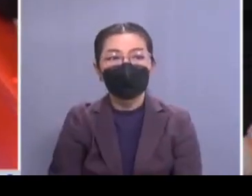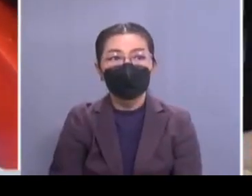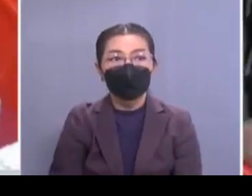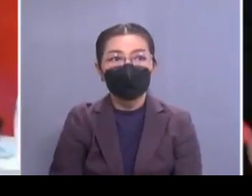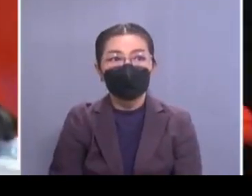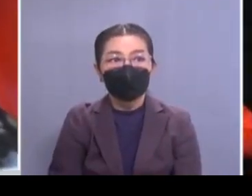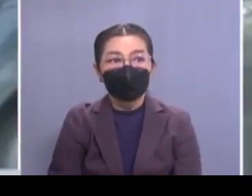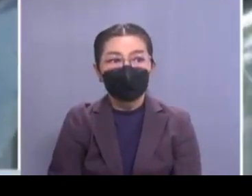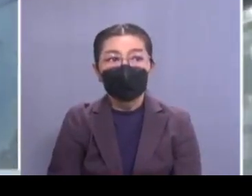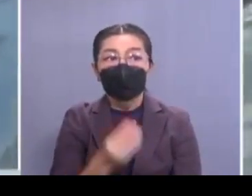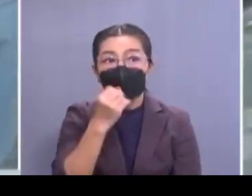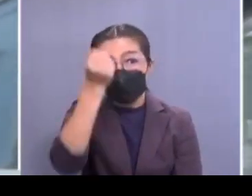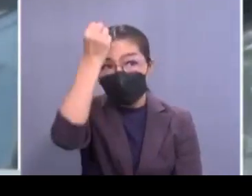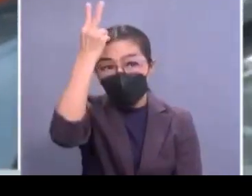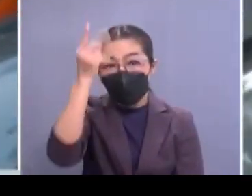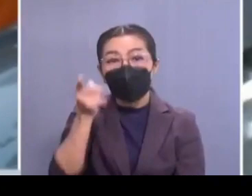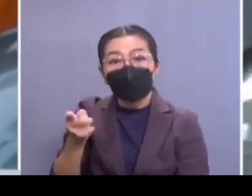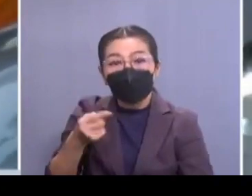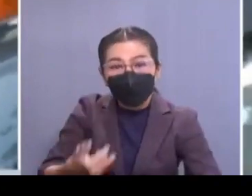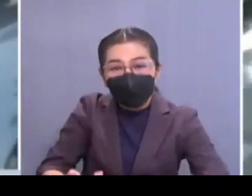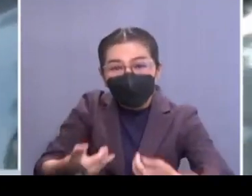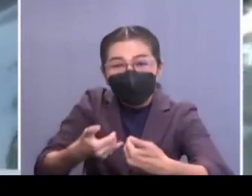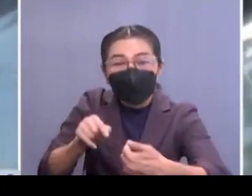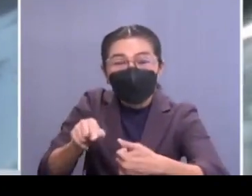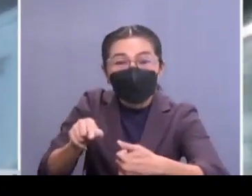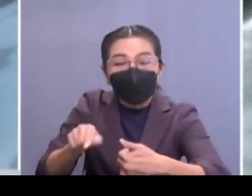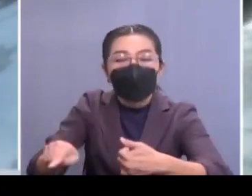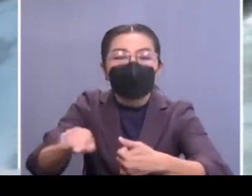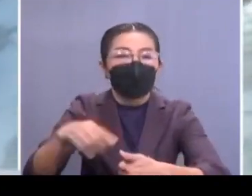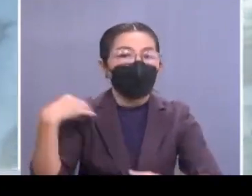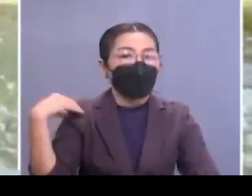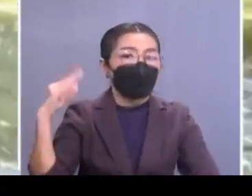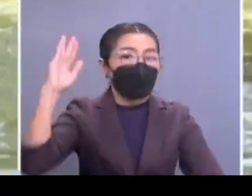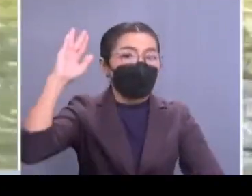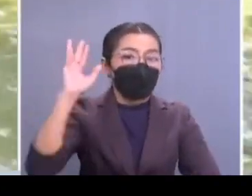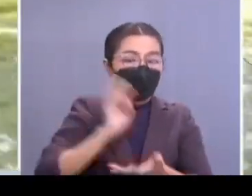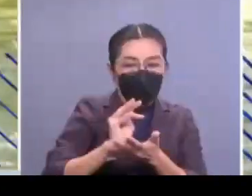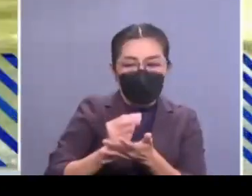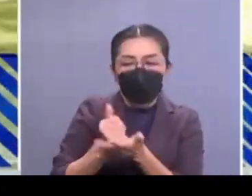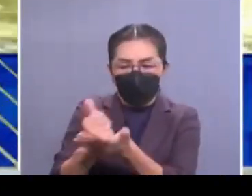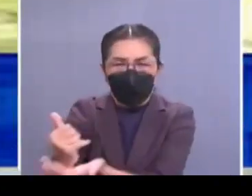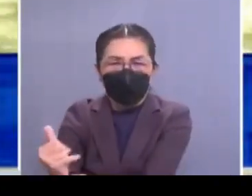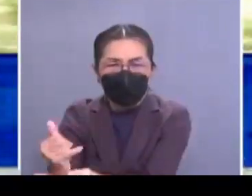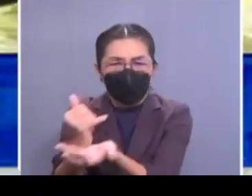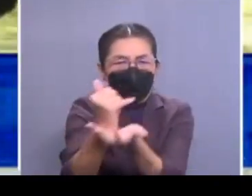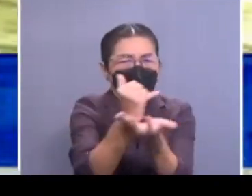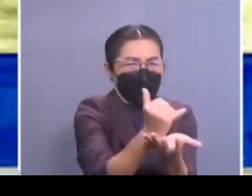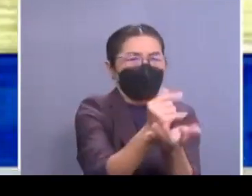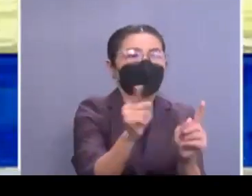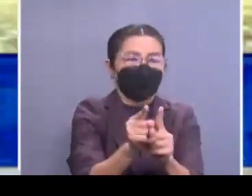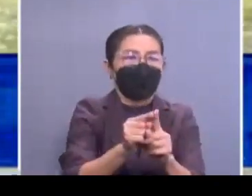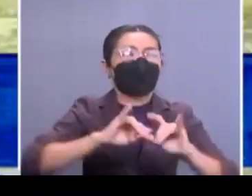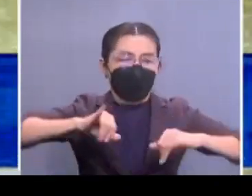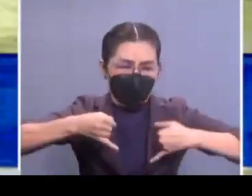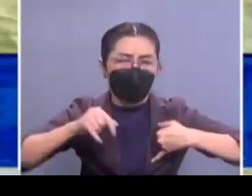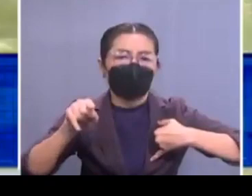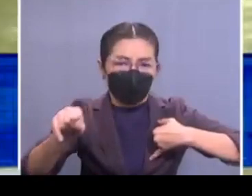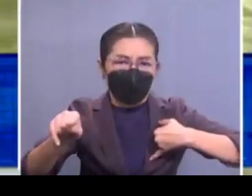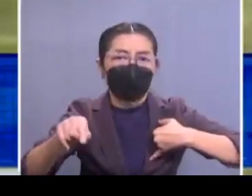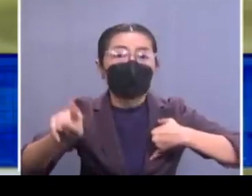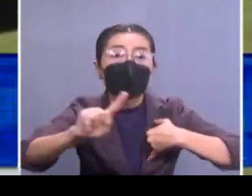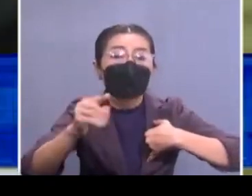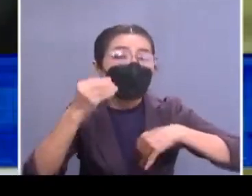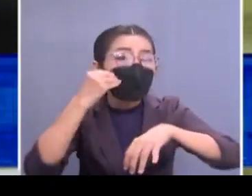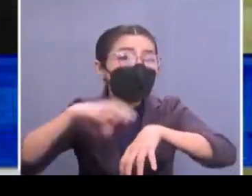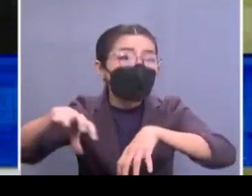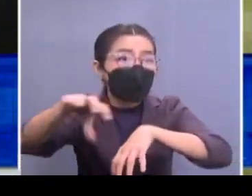เจ้าแพะตัวที่เห็นอยู่นี้นะคะก็คือหนึ่งในสัตว์เลี้ยงที่ทีมกู้ภัยฮุก31ค่ะช่วยเหลือออกมาพร้อมๆกับเจ้าของบ้านนะคะในพื้นที่บ้